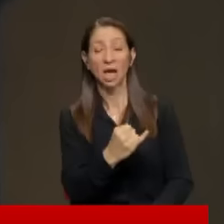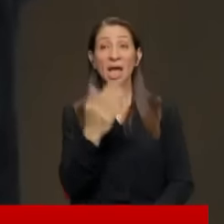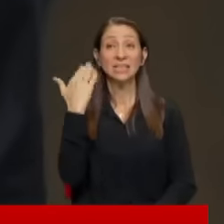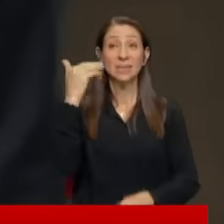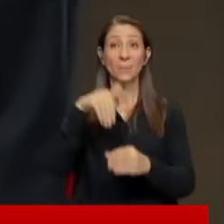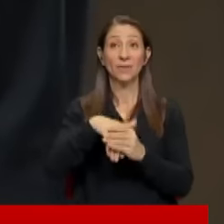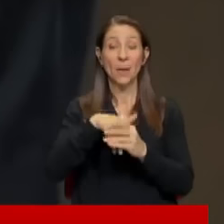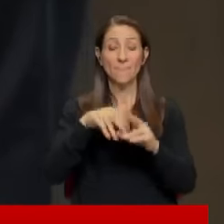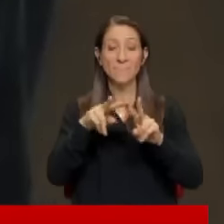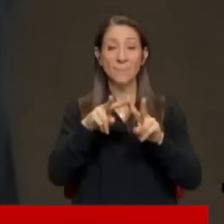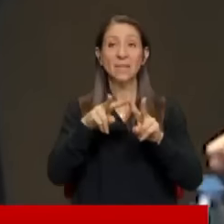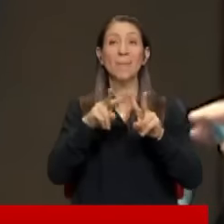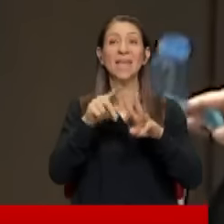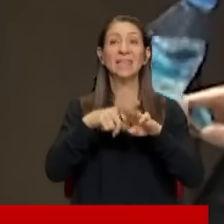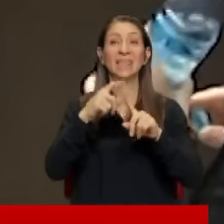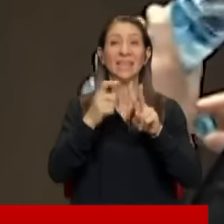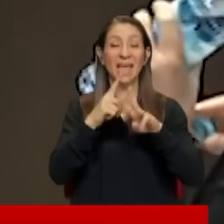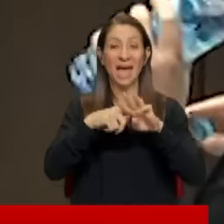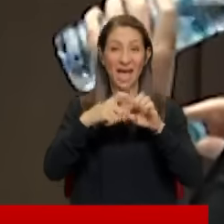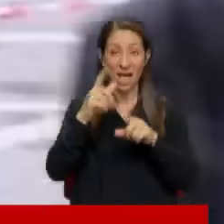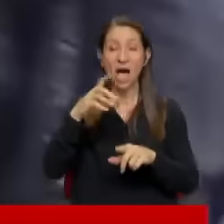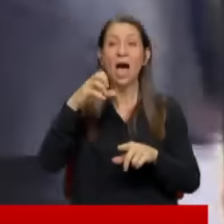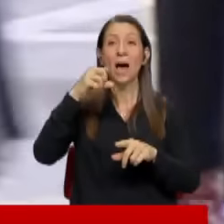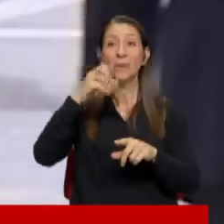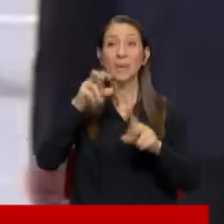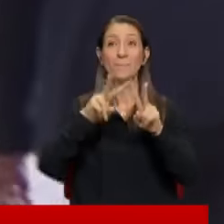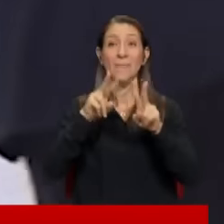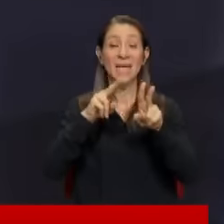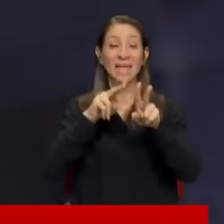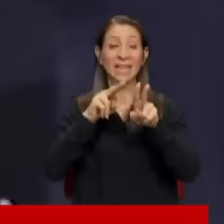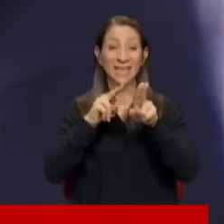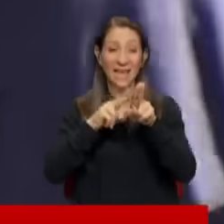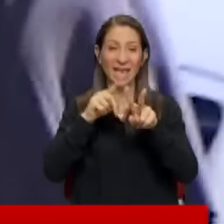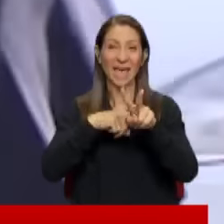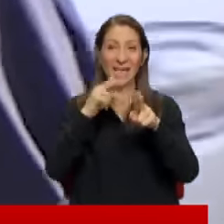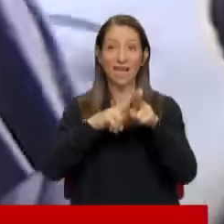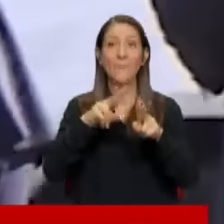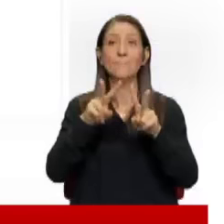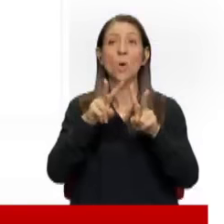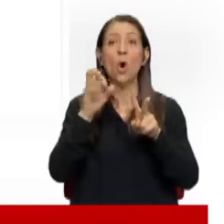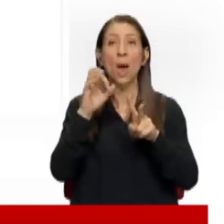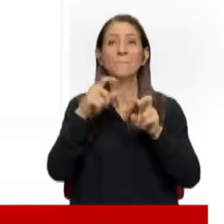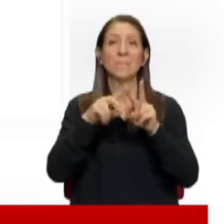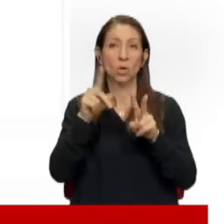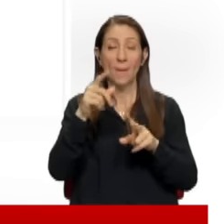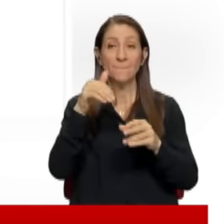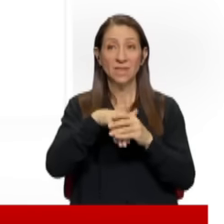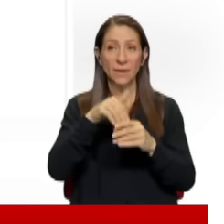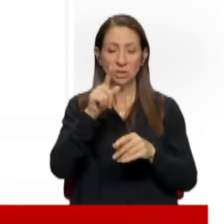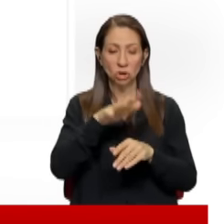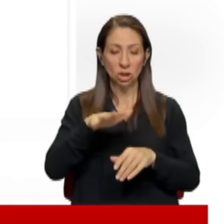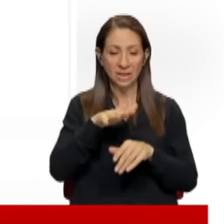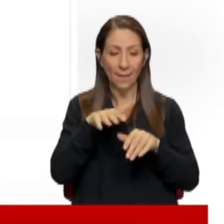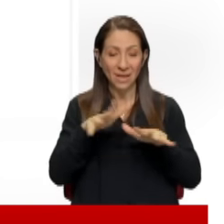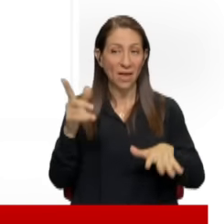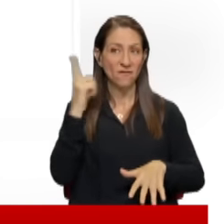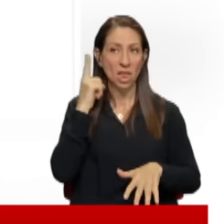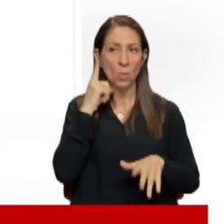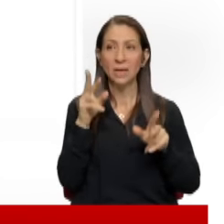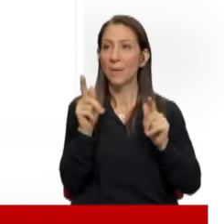Eski milletvekili Mehmet Metiner gibi AK Parti MKYK üyesi Orhan Miroğlu da tepki gösterdi. Milletvekili bir sosyal medya fenomeni